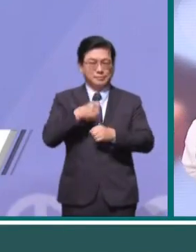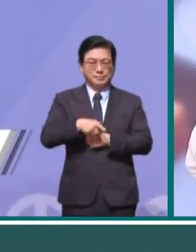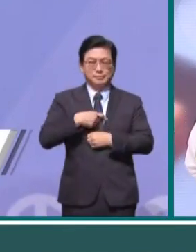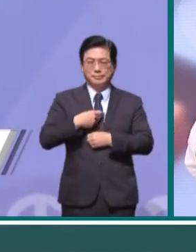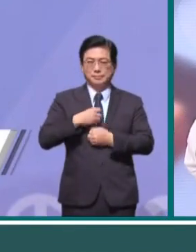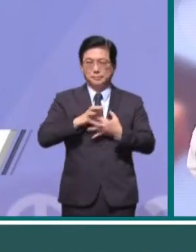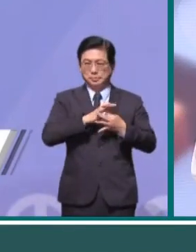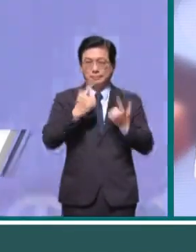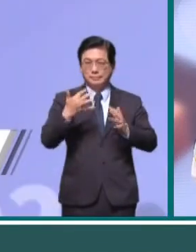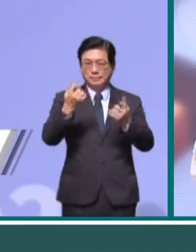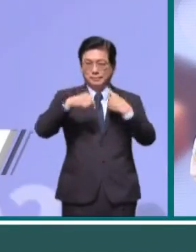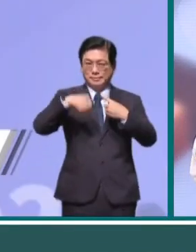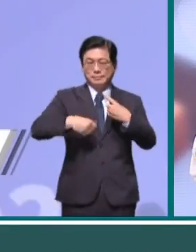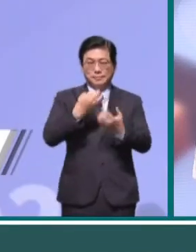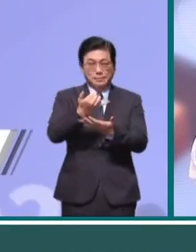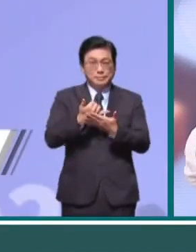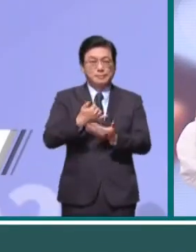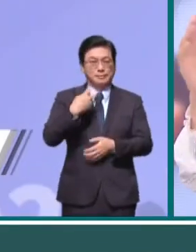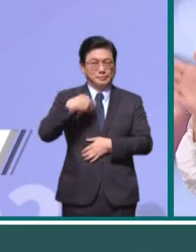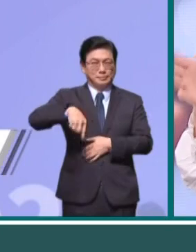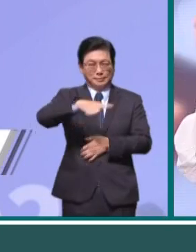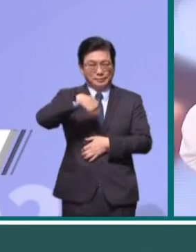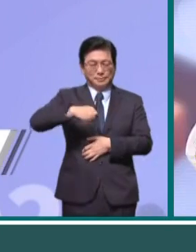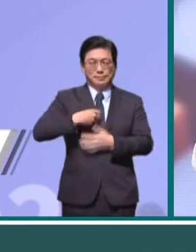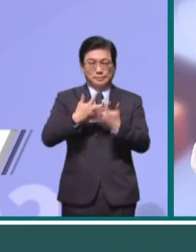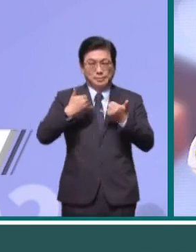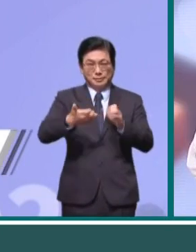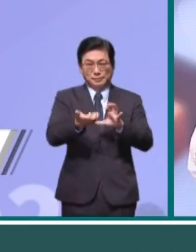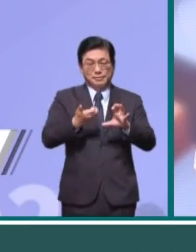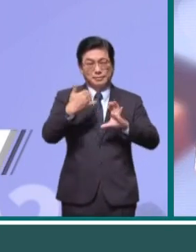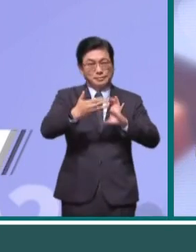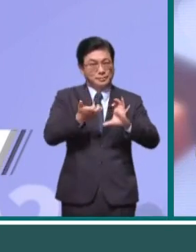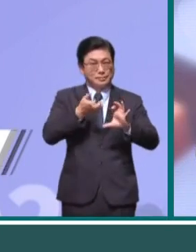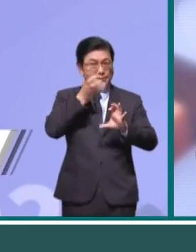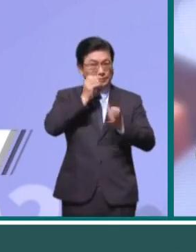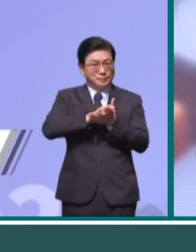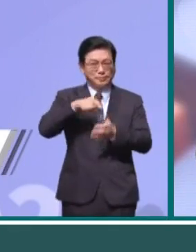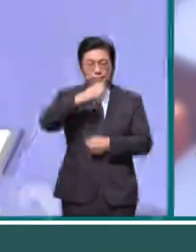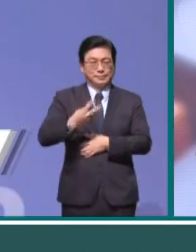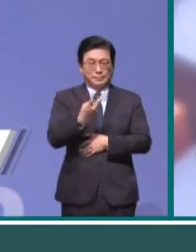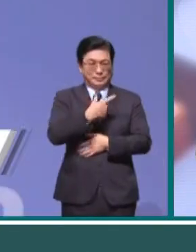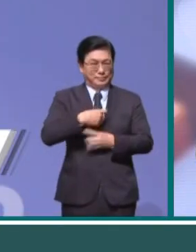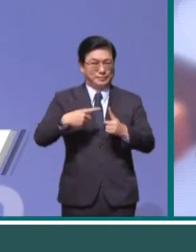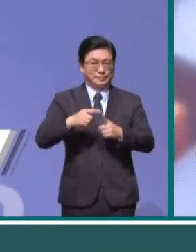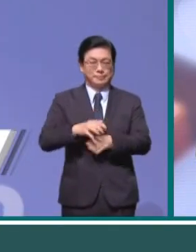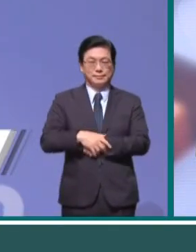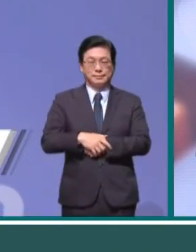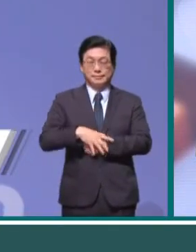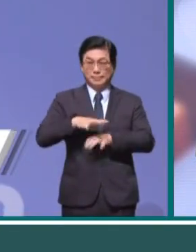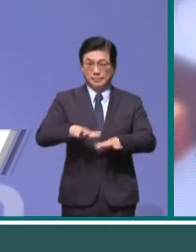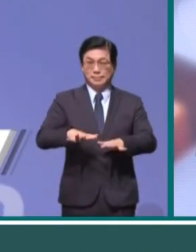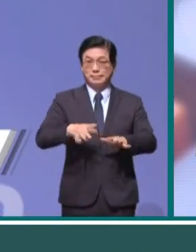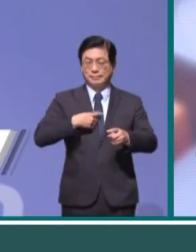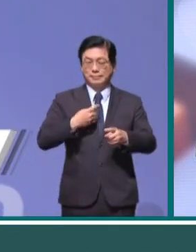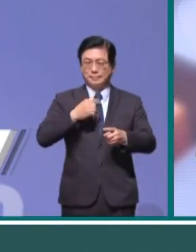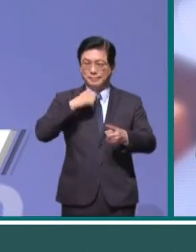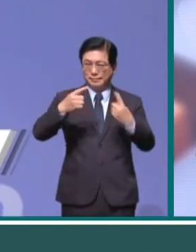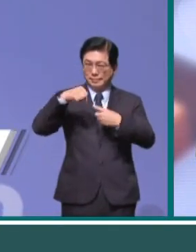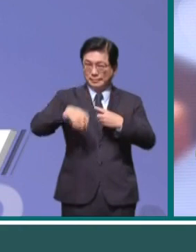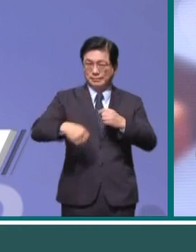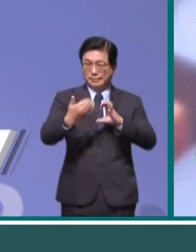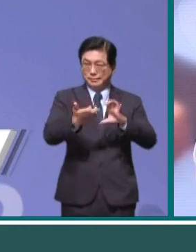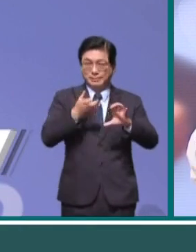后他的应变能力稍显不足，譬如说在第一次这个提问的时候，人家问大巨蛋的问题的时